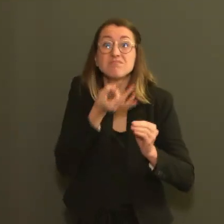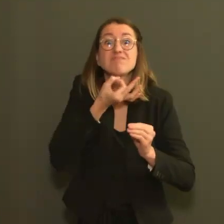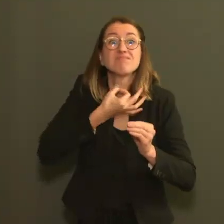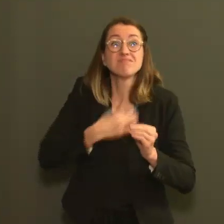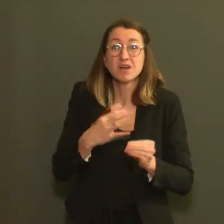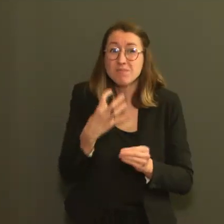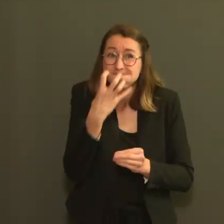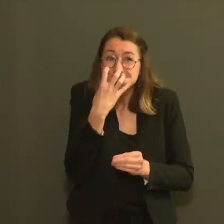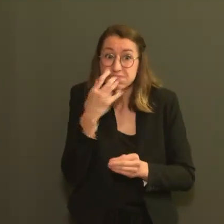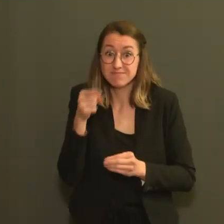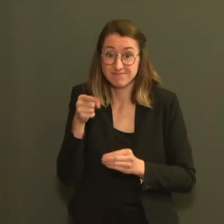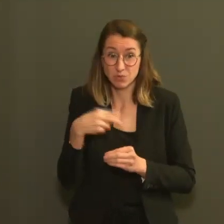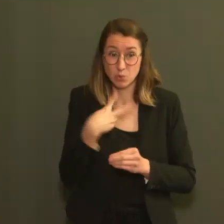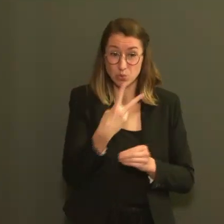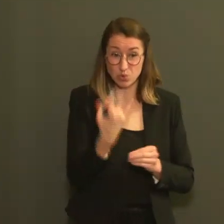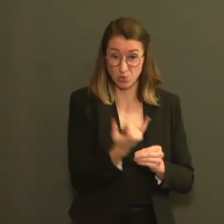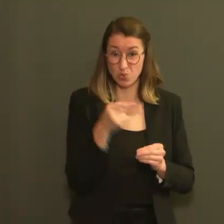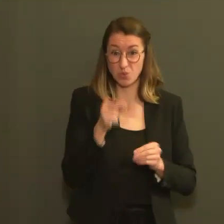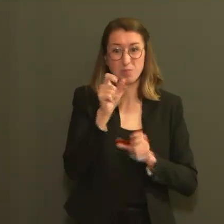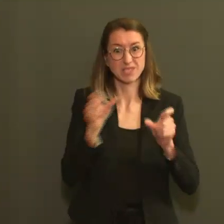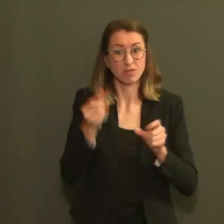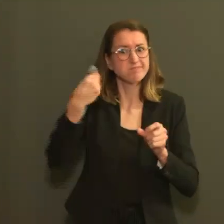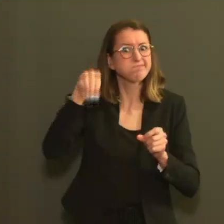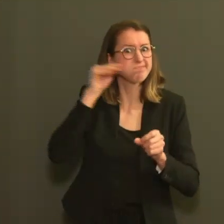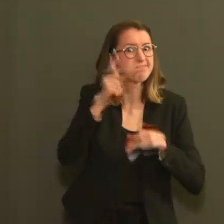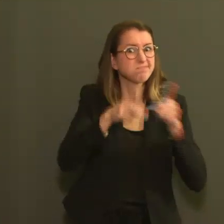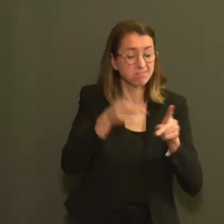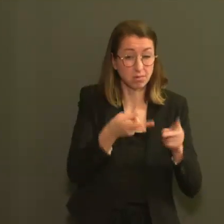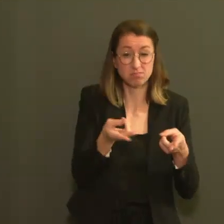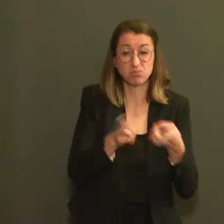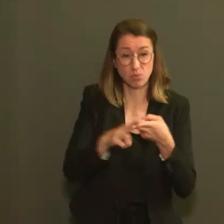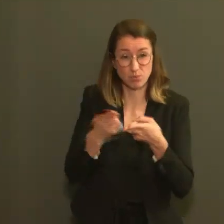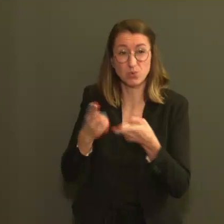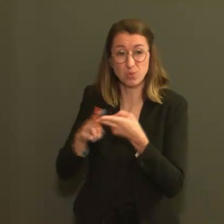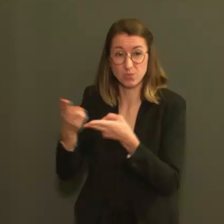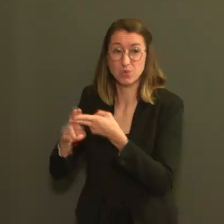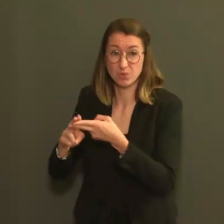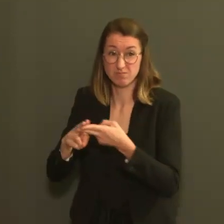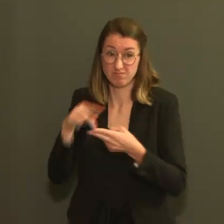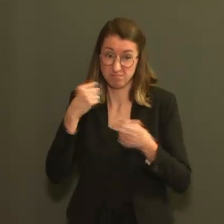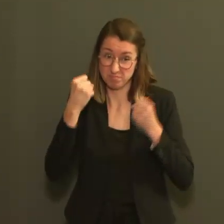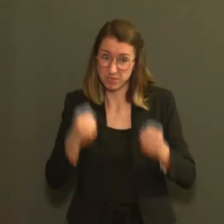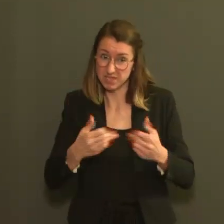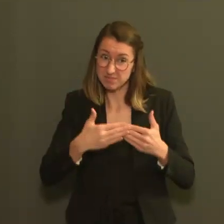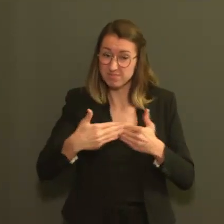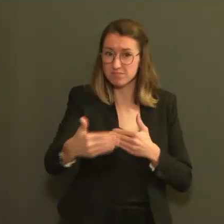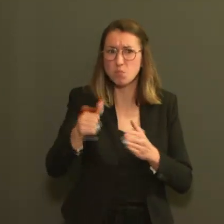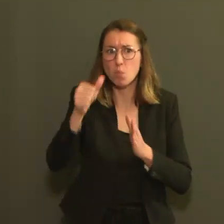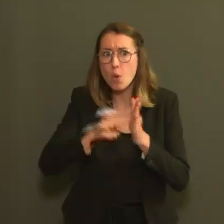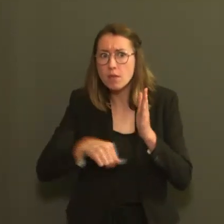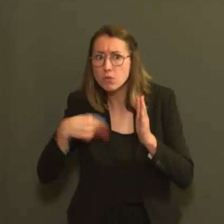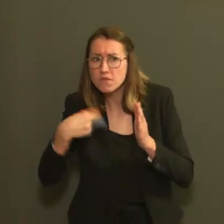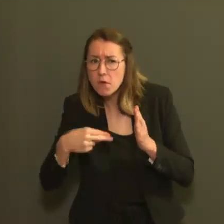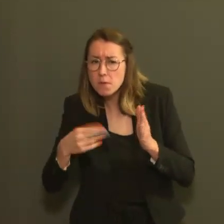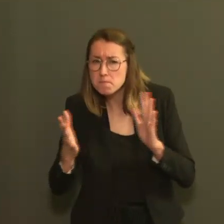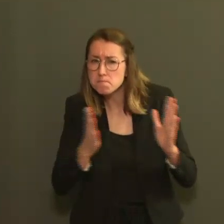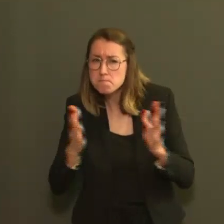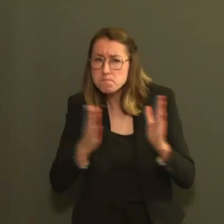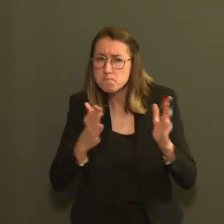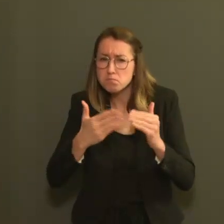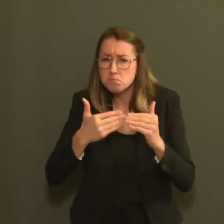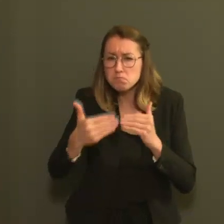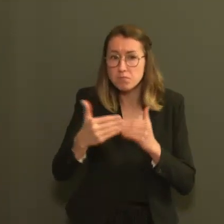de dépasser 1000 patients en soins intensifs au mois de novembre. Cette potentialité reste toujours présente. On